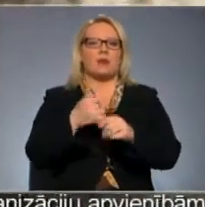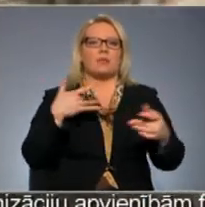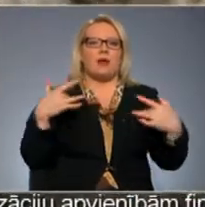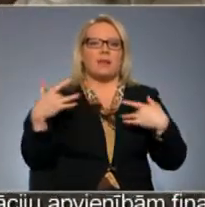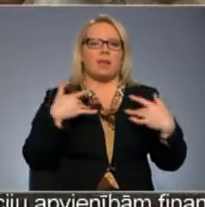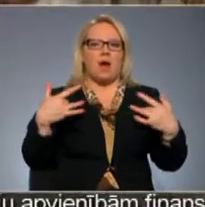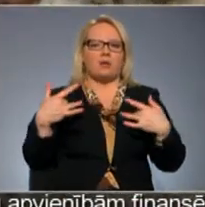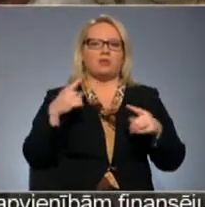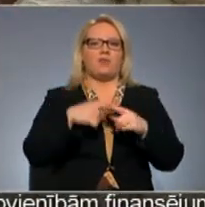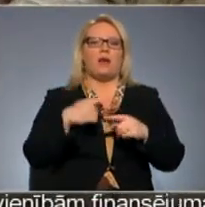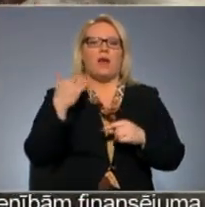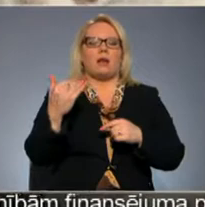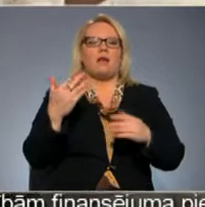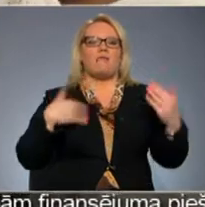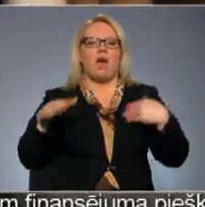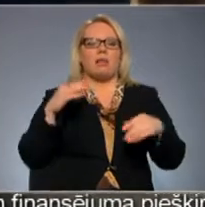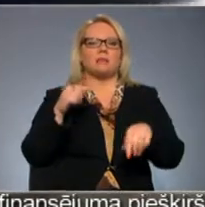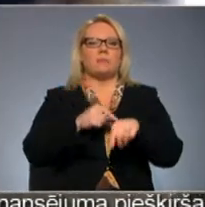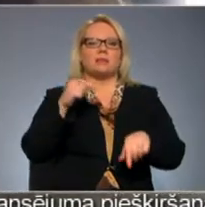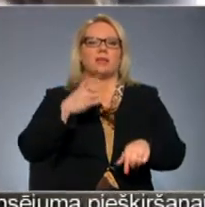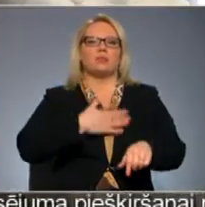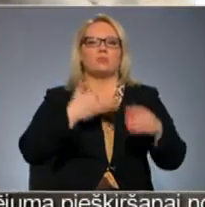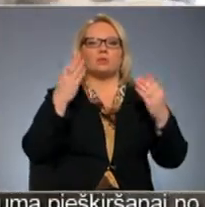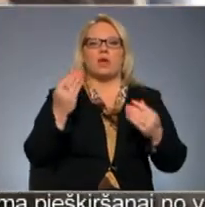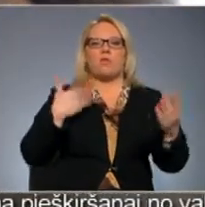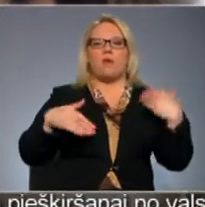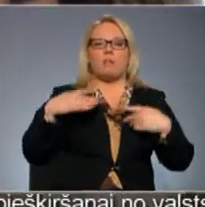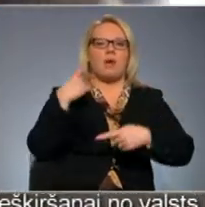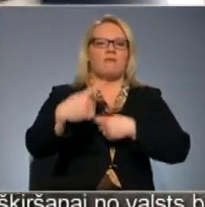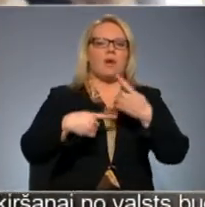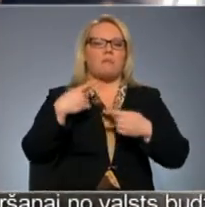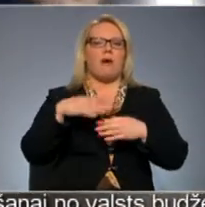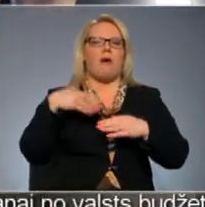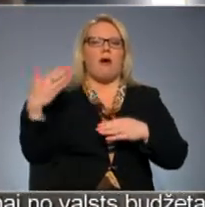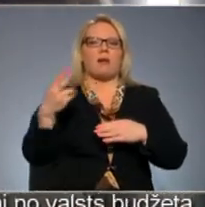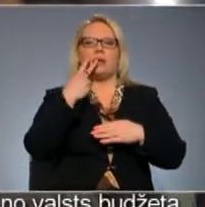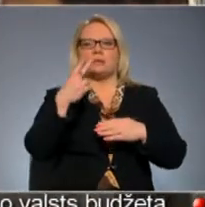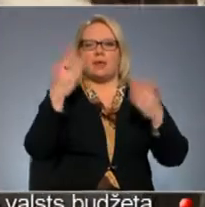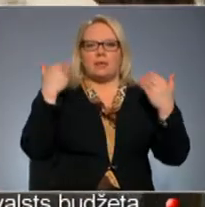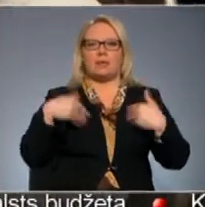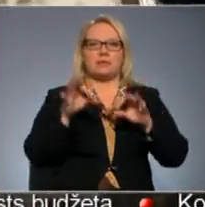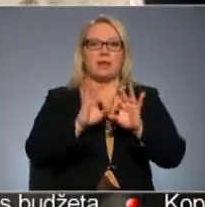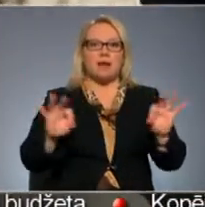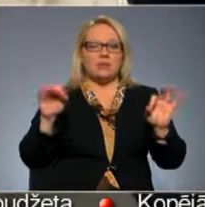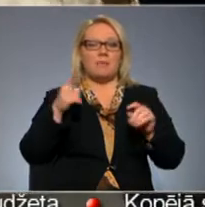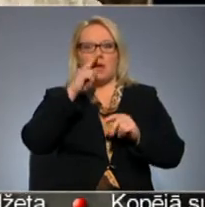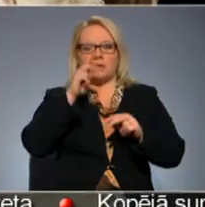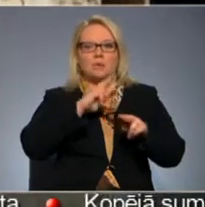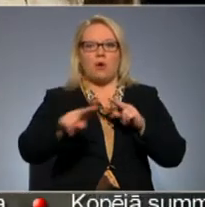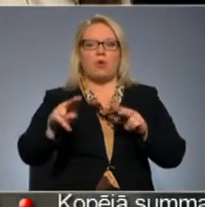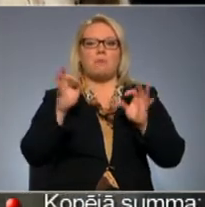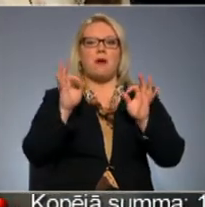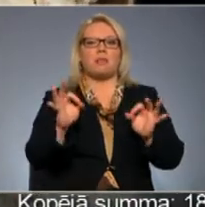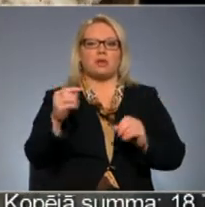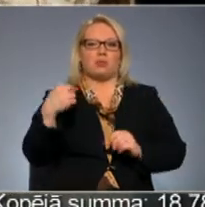Izrādē Korpus horeogrāfa vēlas pieskarties mūsdienu cilvēku vēlmei vienmēr ārē izskatīties skaistam, tādējādi zaudējot savu patieso